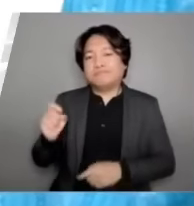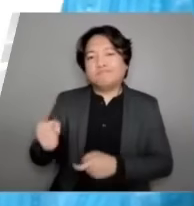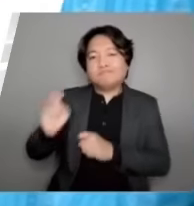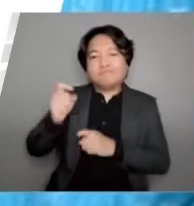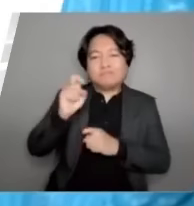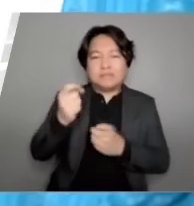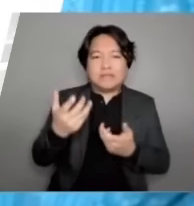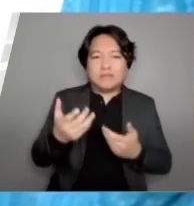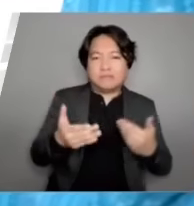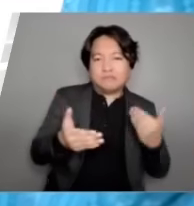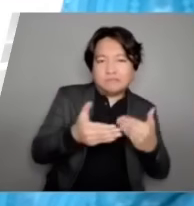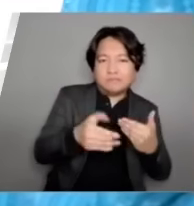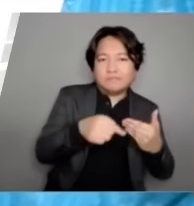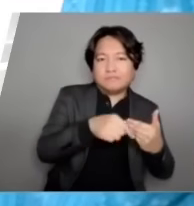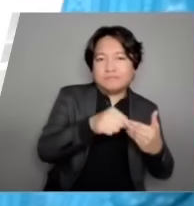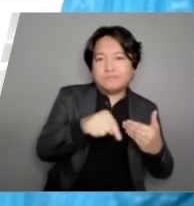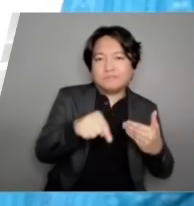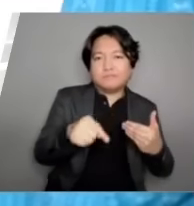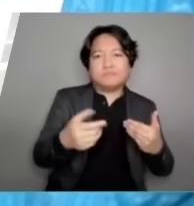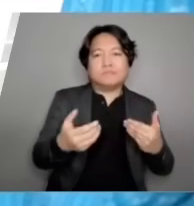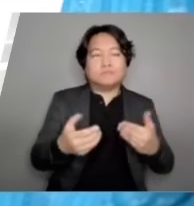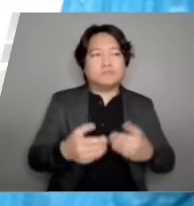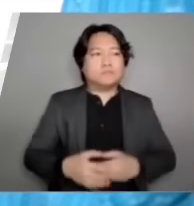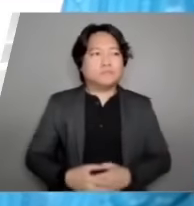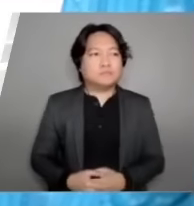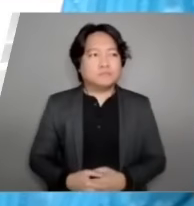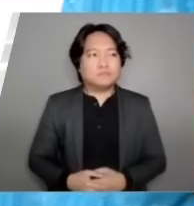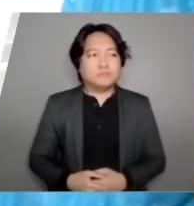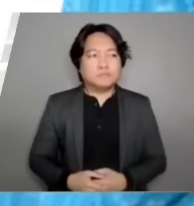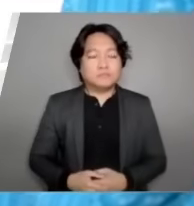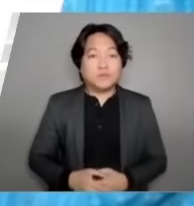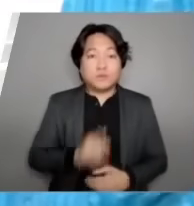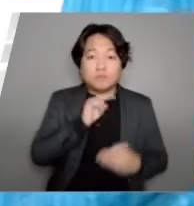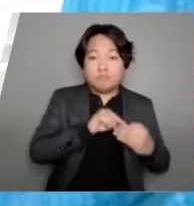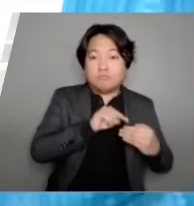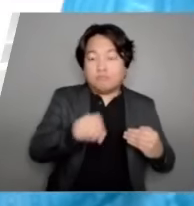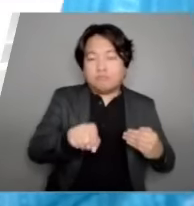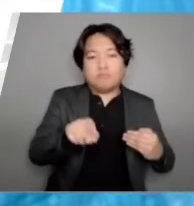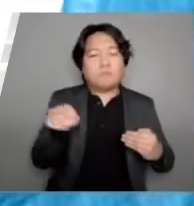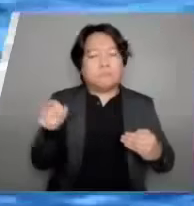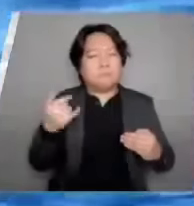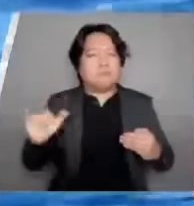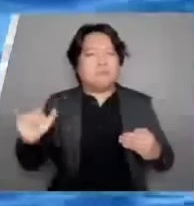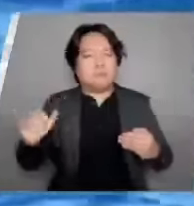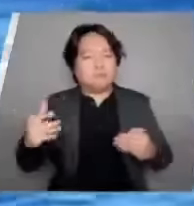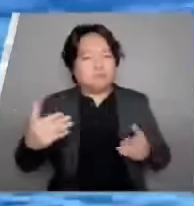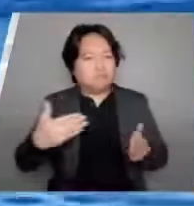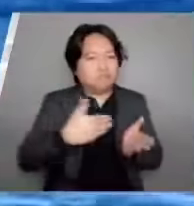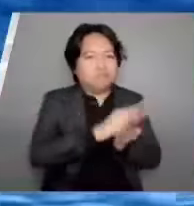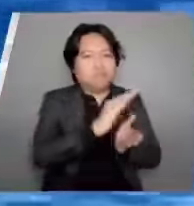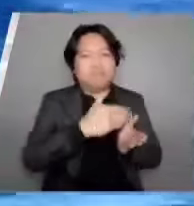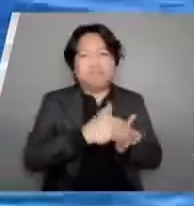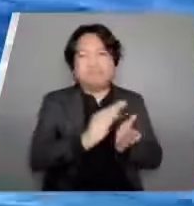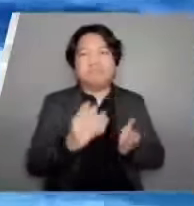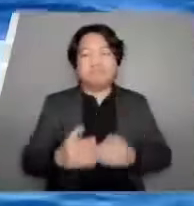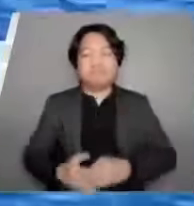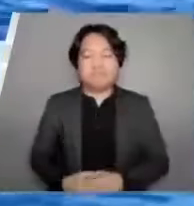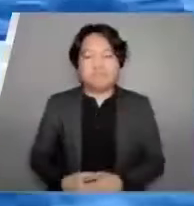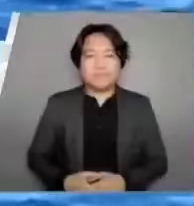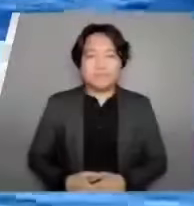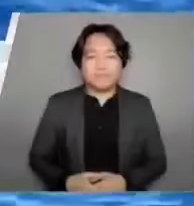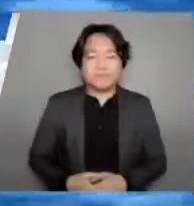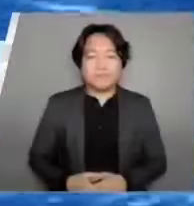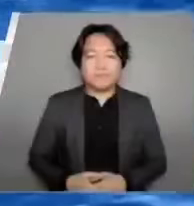na mga balsa, hindi na nila makapangisda. Kasi pinataboy nila ito. Ay naman sa grupo ng mga mangingisda